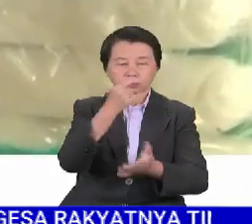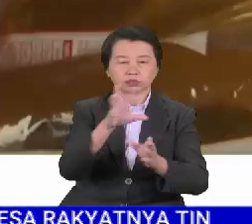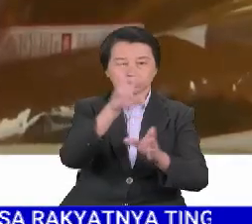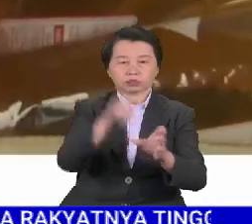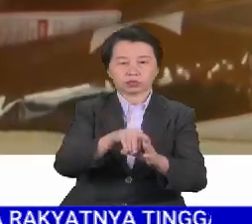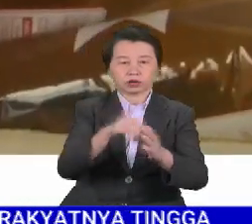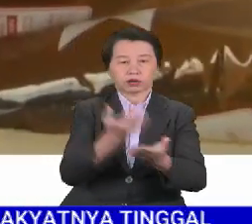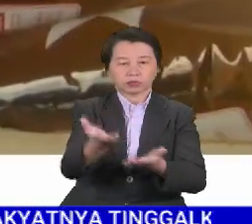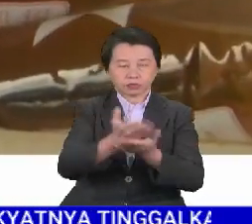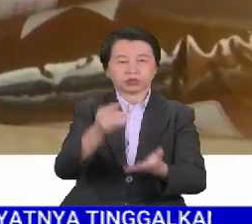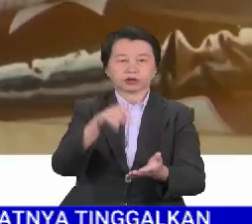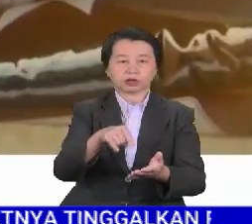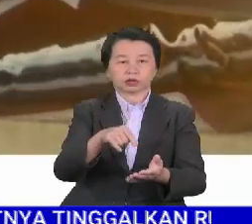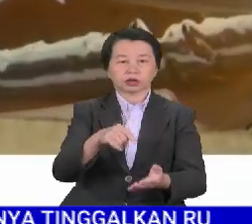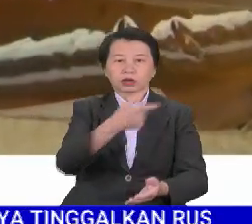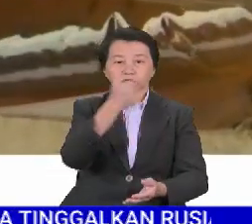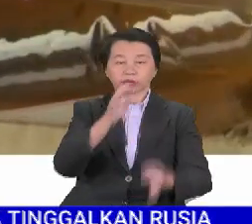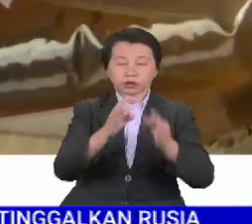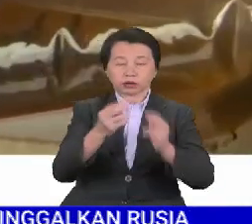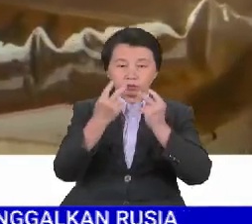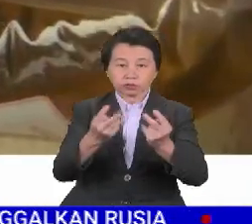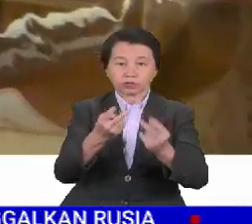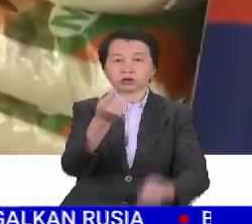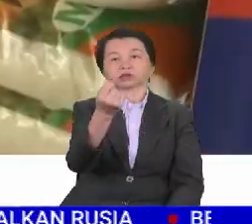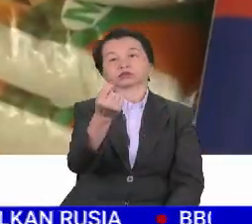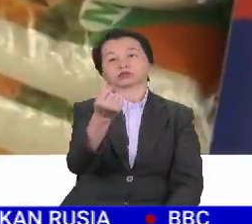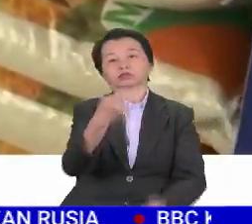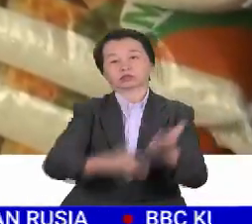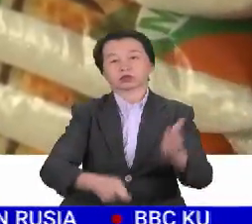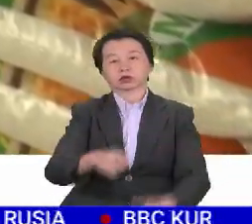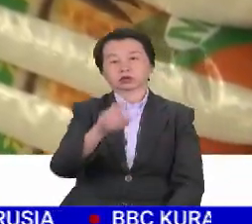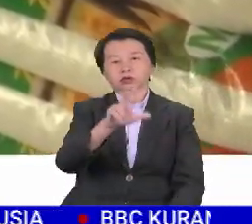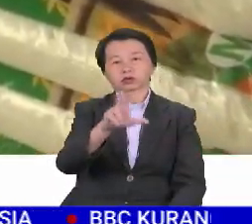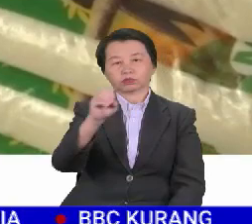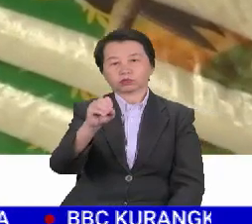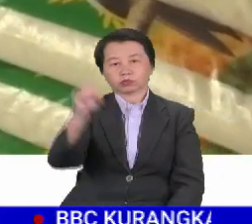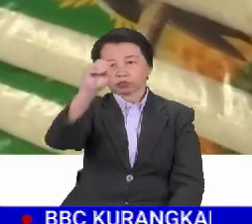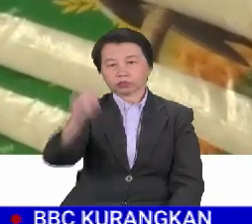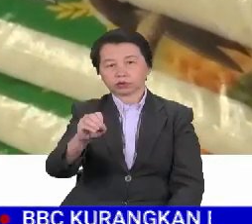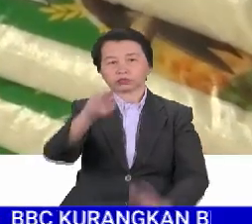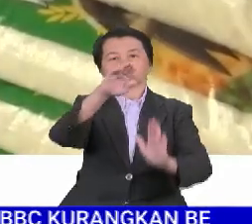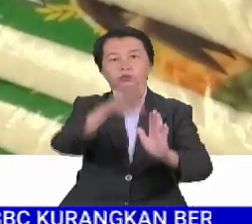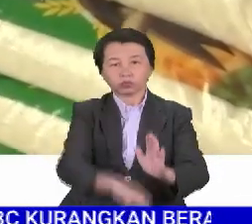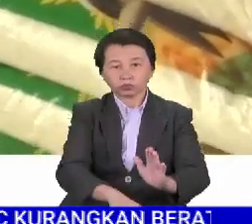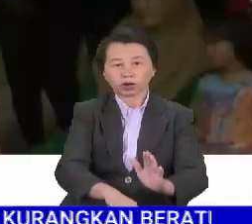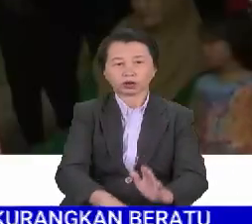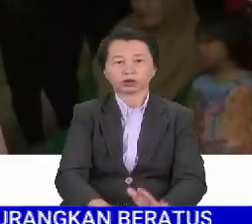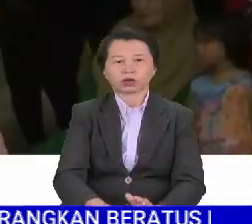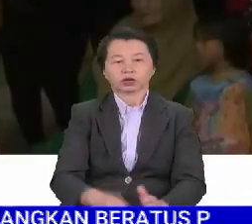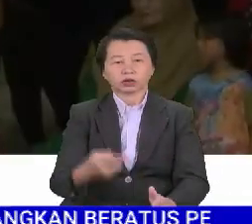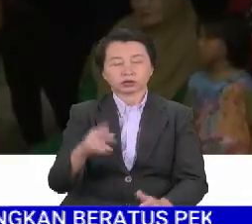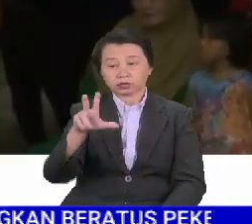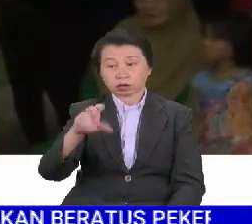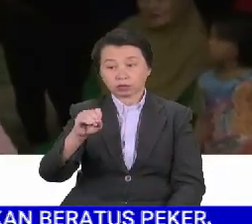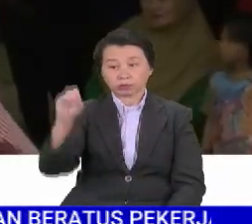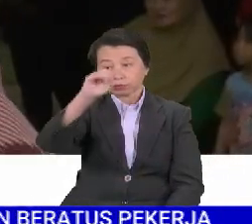di dalam pembelian ini. Kadang-kadang kita lihat dari segi harganya ialah 30% kurang daripada harga pasaran. Bermakna